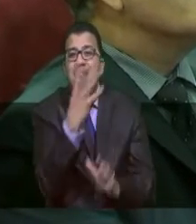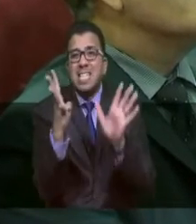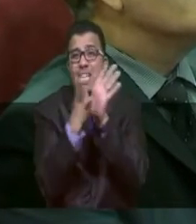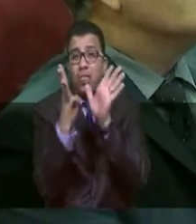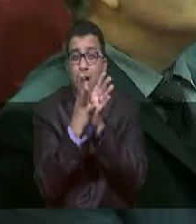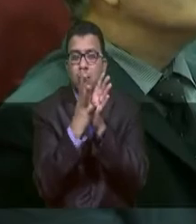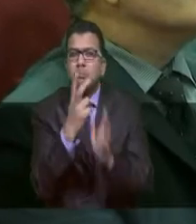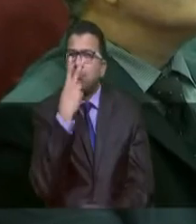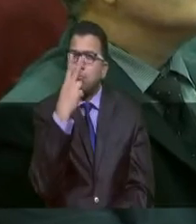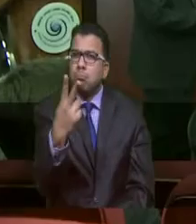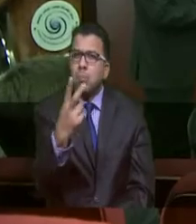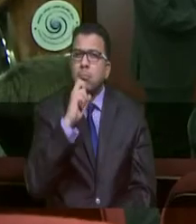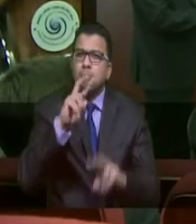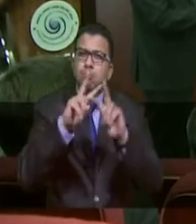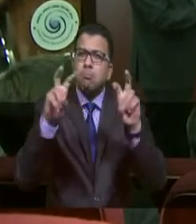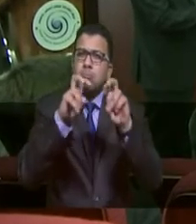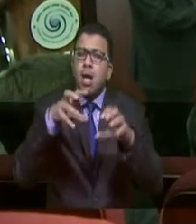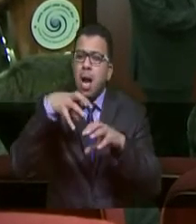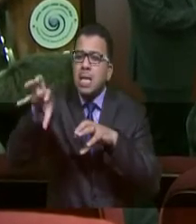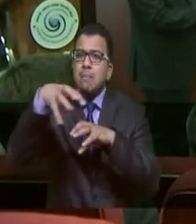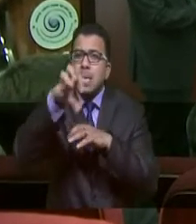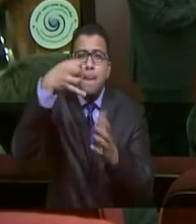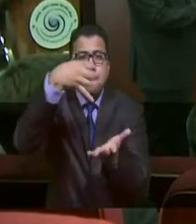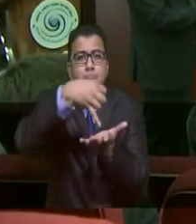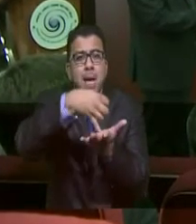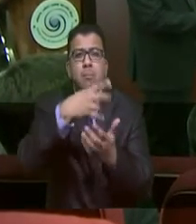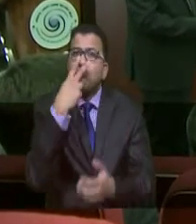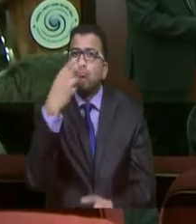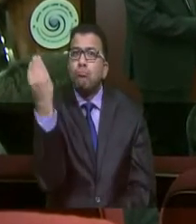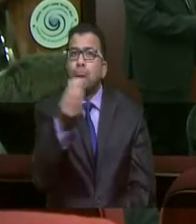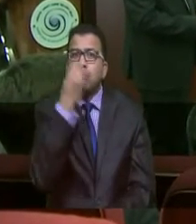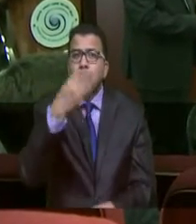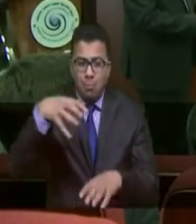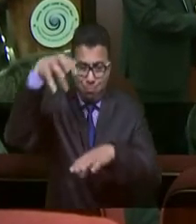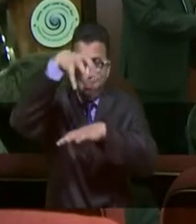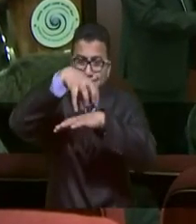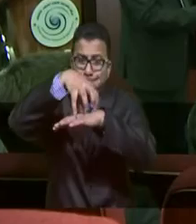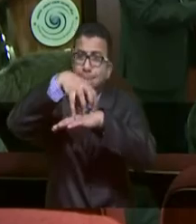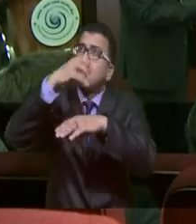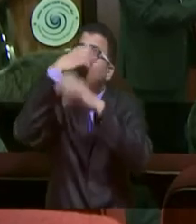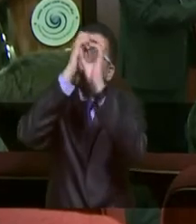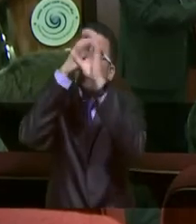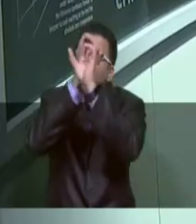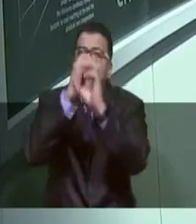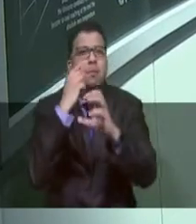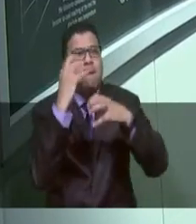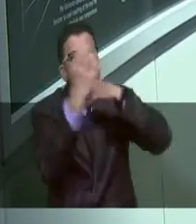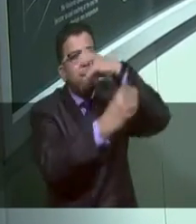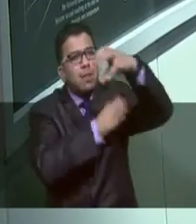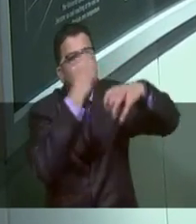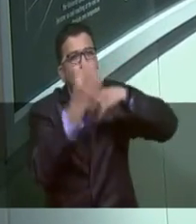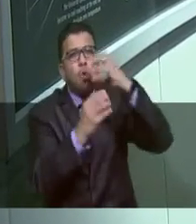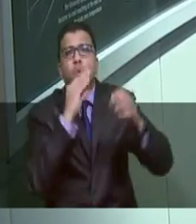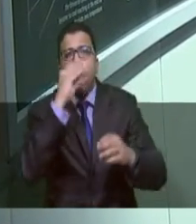2018-2019. واطلع الوفد الزائر على أقسام المركز وملحقاته مثل القبة الفلكية ومعارض الفلك والفضاء والكون في